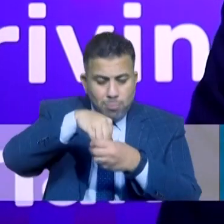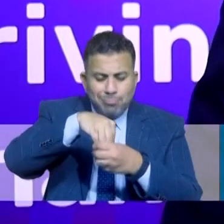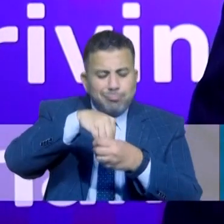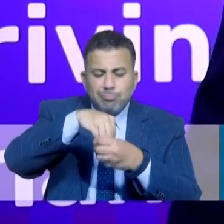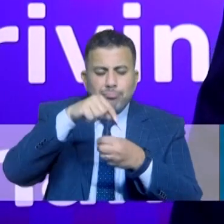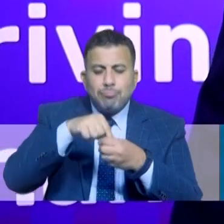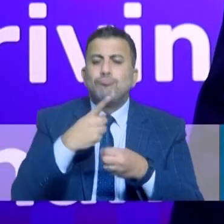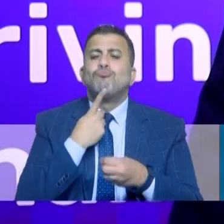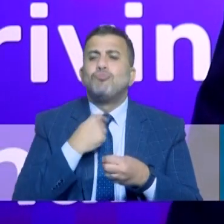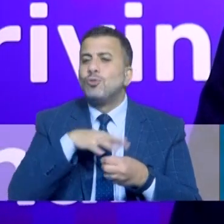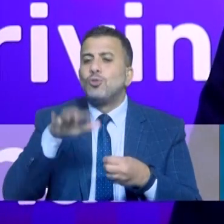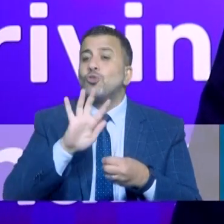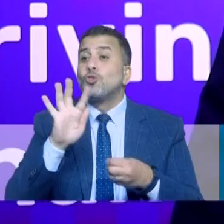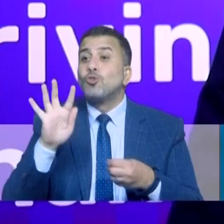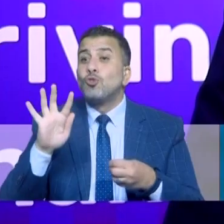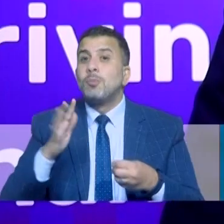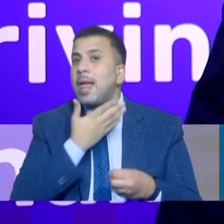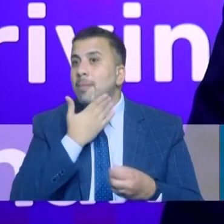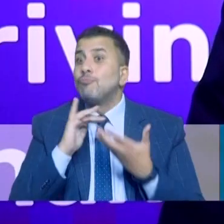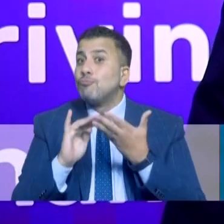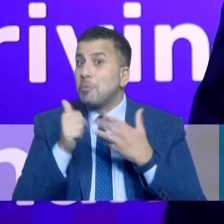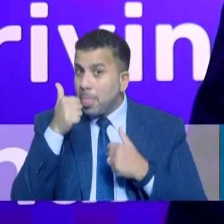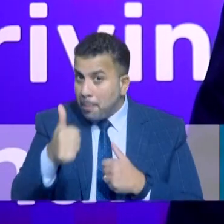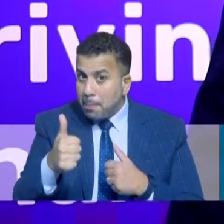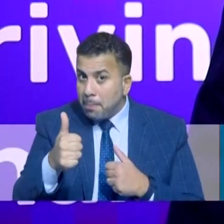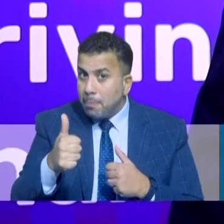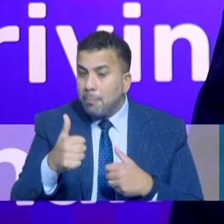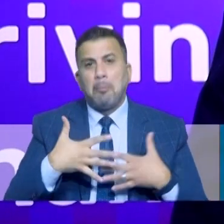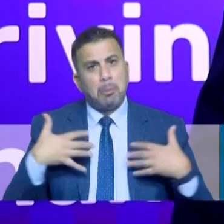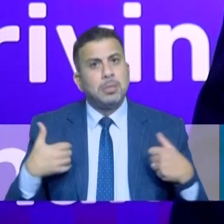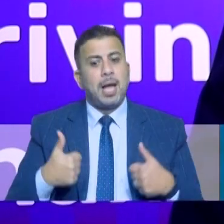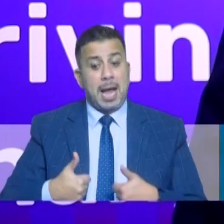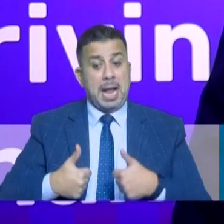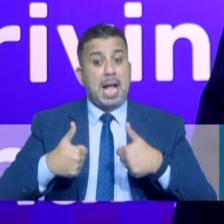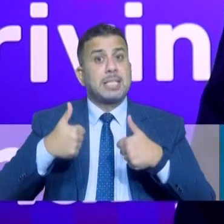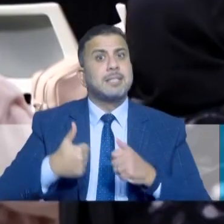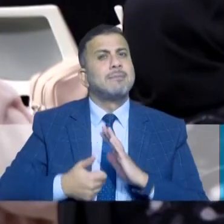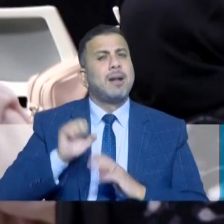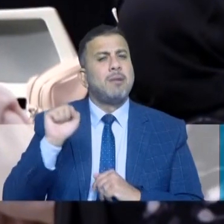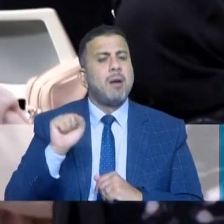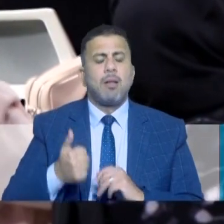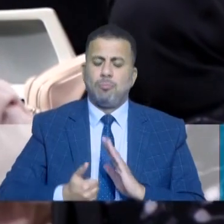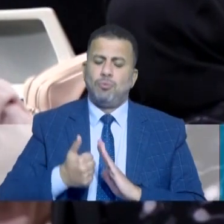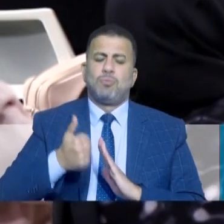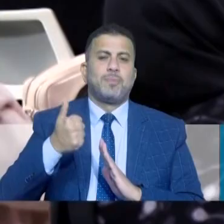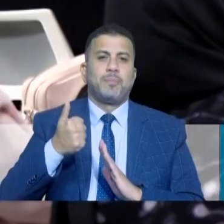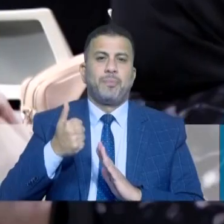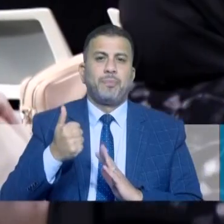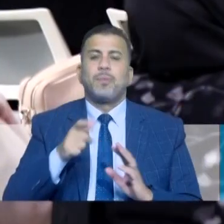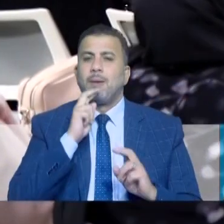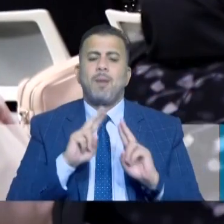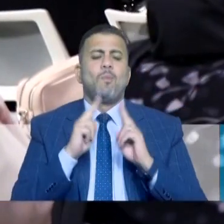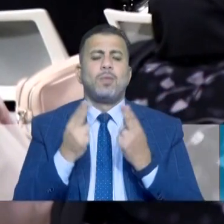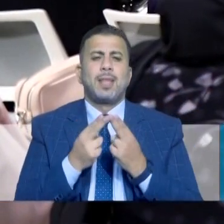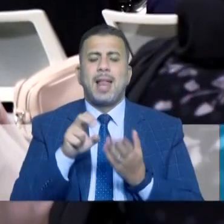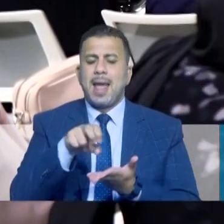في مستوى رضا الشعوب عن الخدمات وعن مستوى الانجاز المحقق المنتد